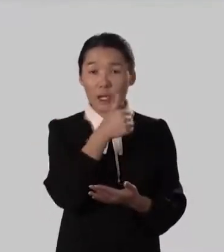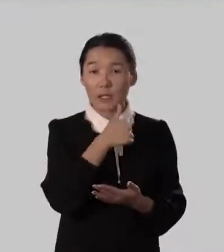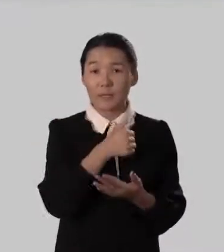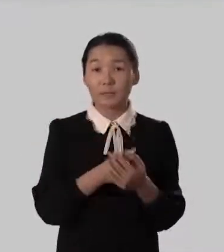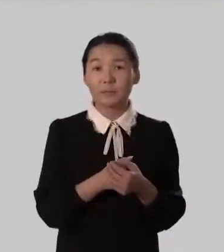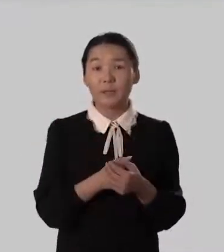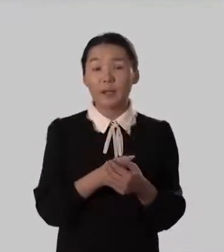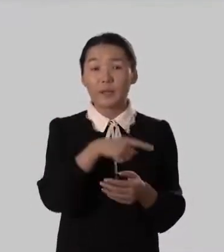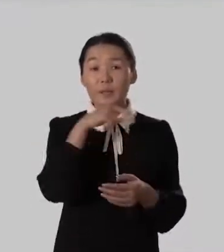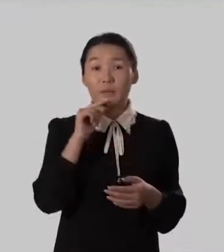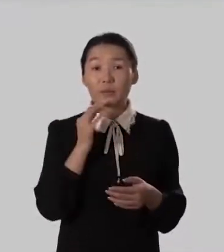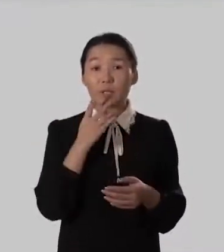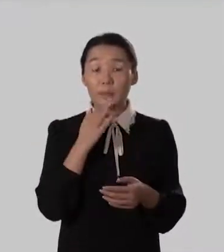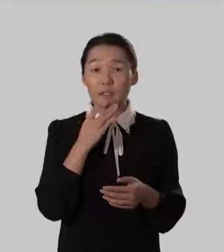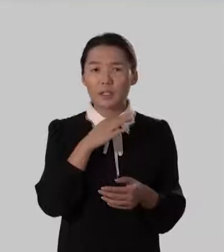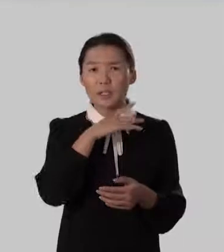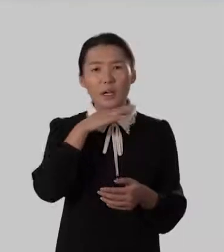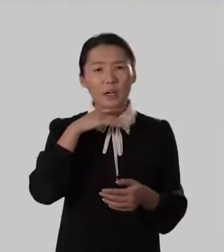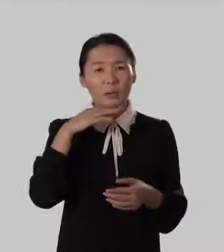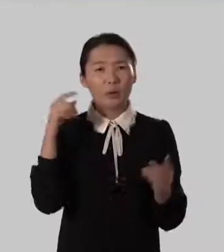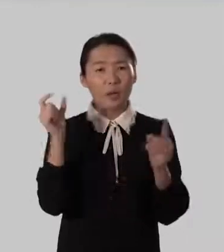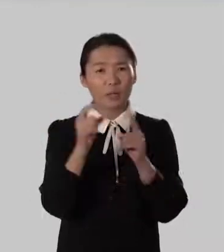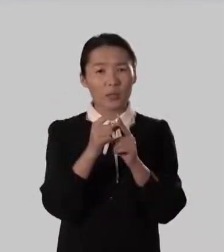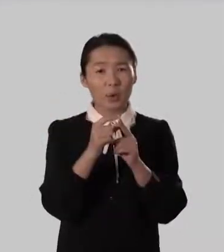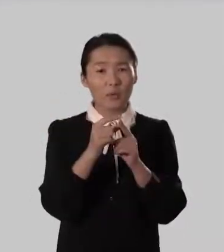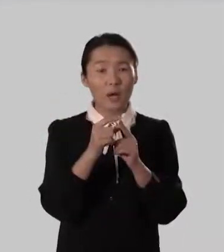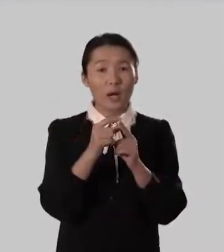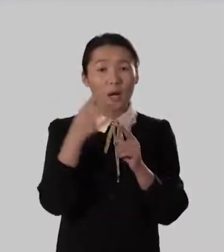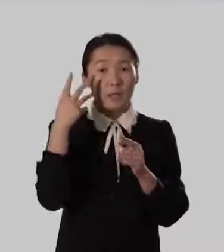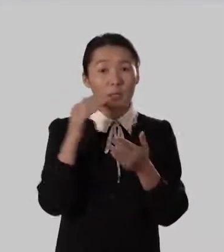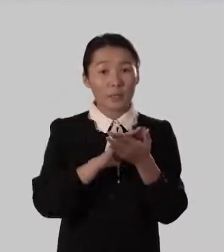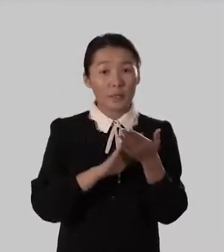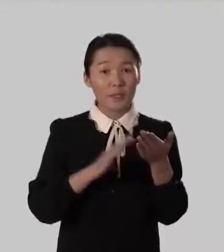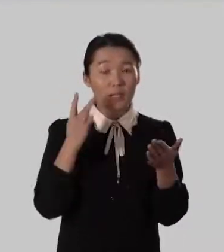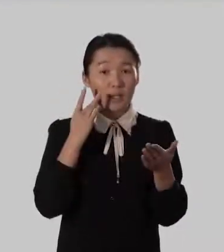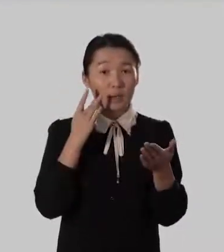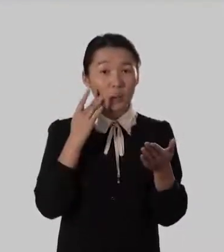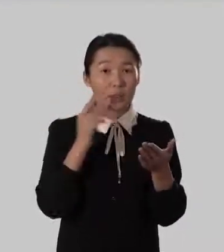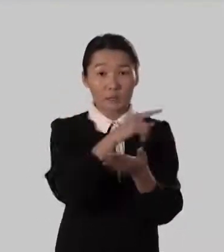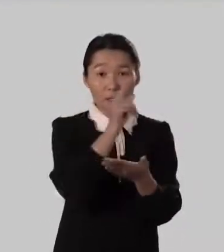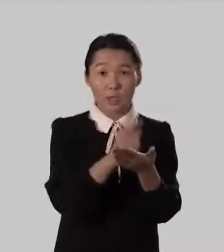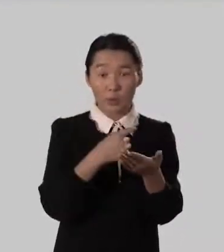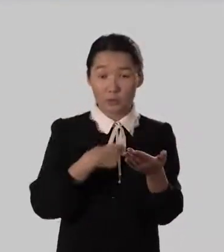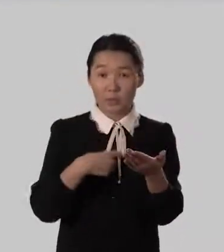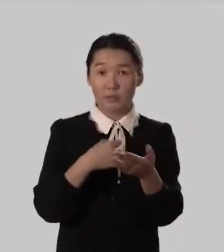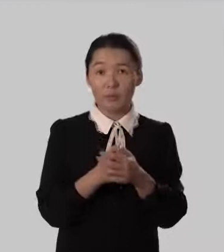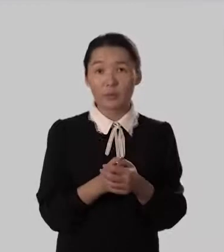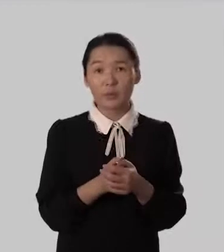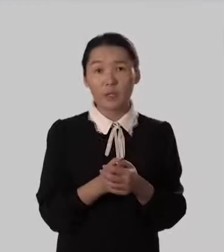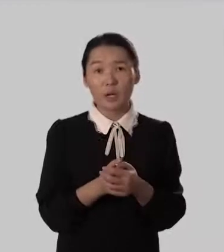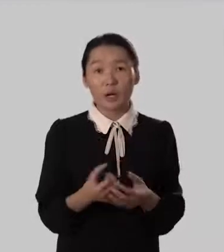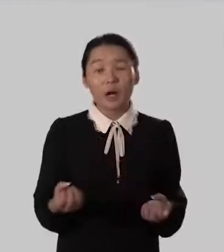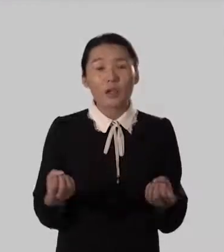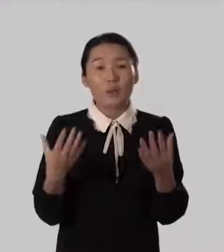тайну ведь в русском языке так много слов при написании которых мы задаем себе вопрос а